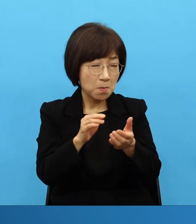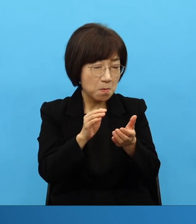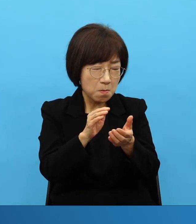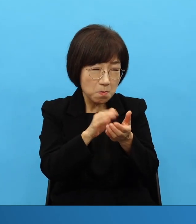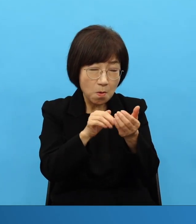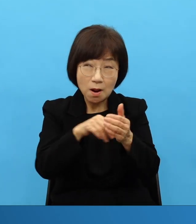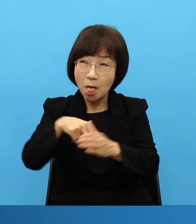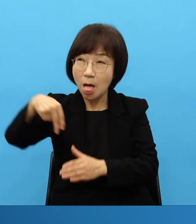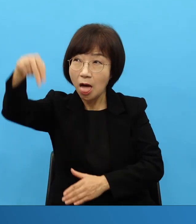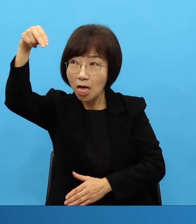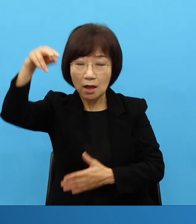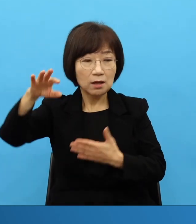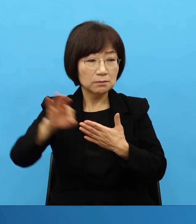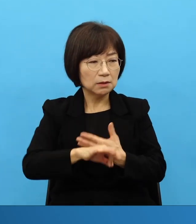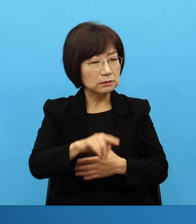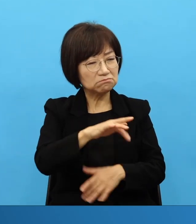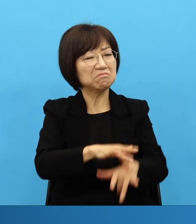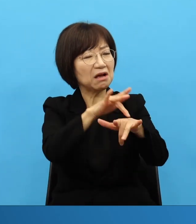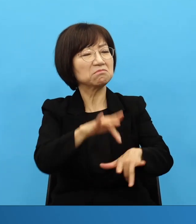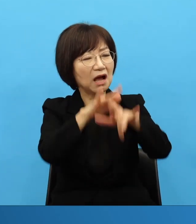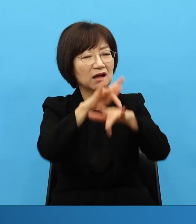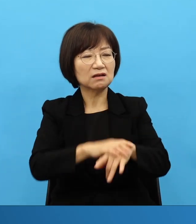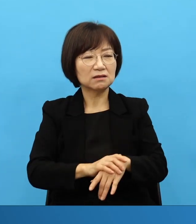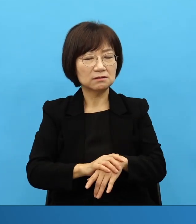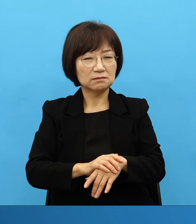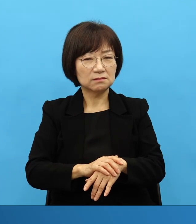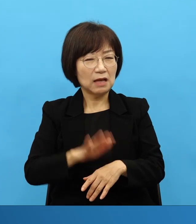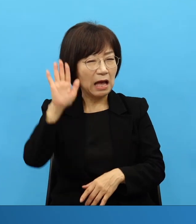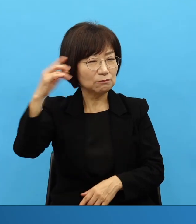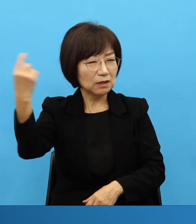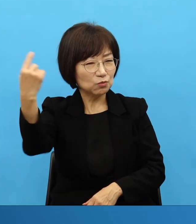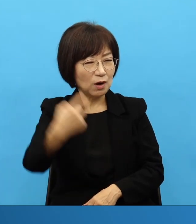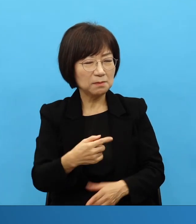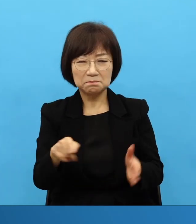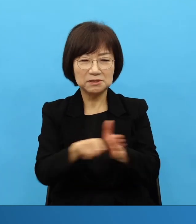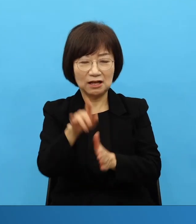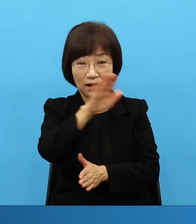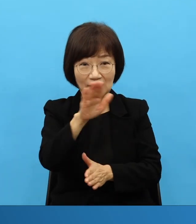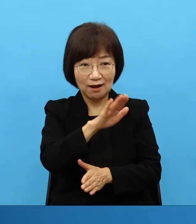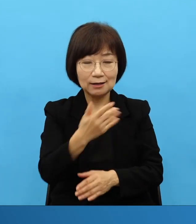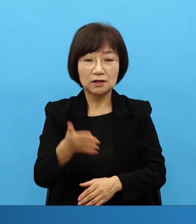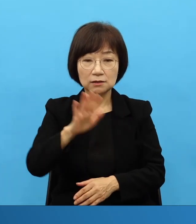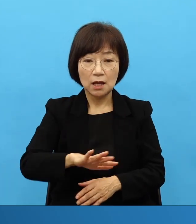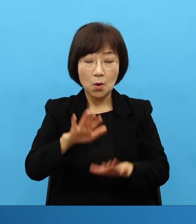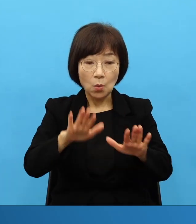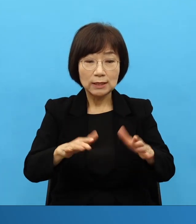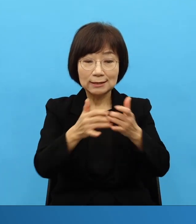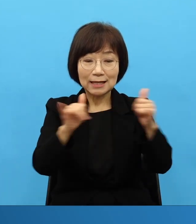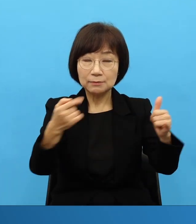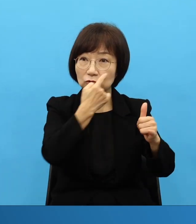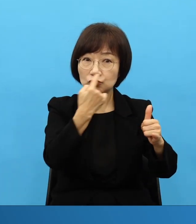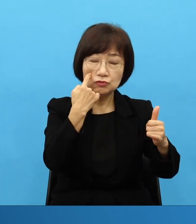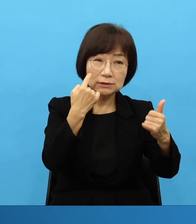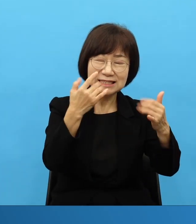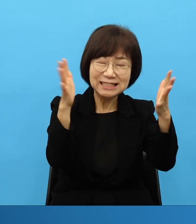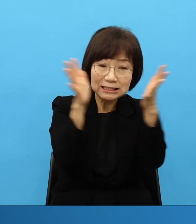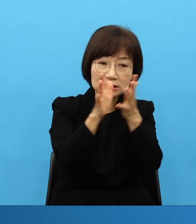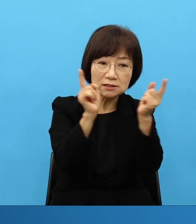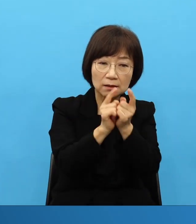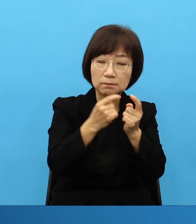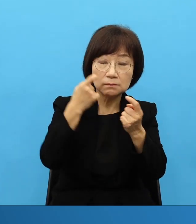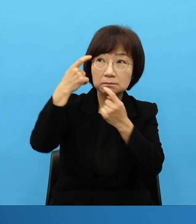because 그게 people are 신화요. just going to say 아니라는 that he 거죠. just vanished. 또 오늘 뭘 약속했습니까? And then what did he promise? 재림 올 걸 say? 약속했어요. He said that he will come